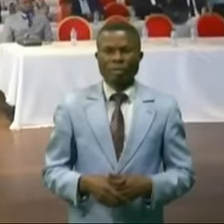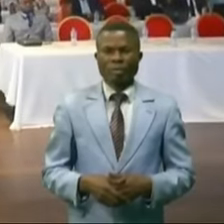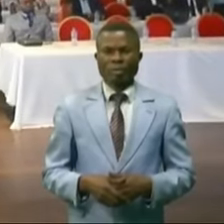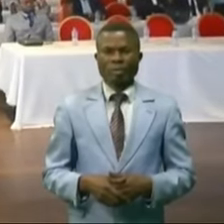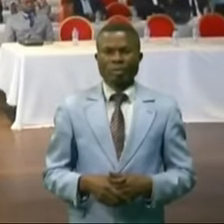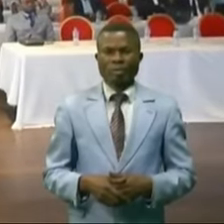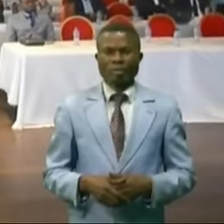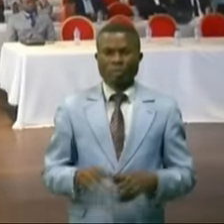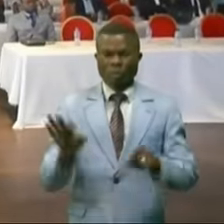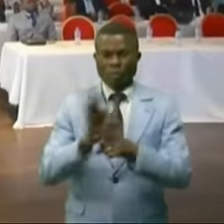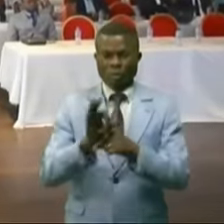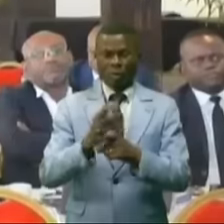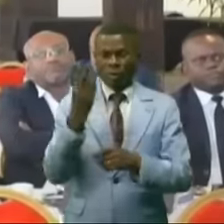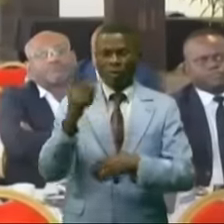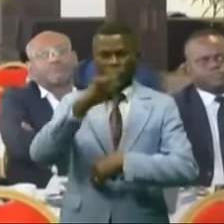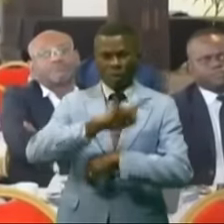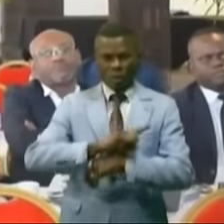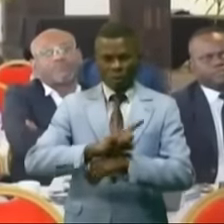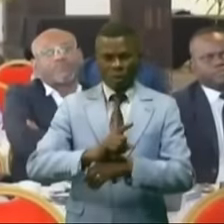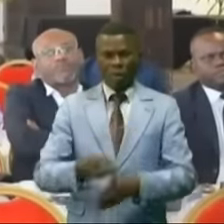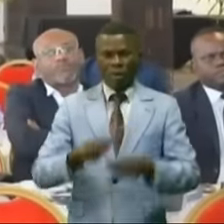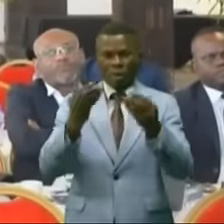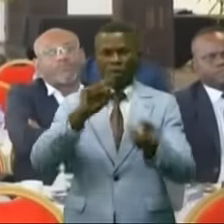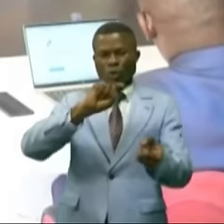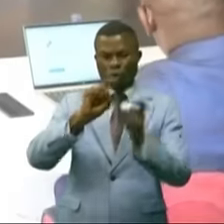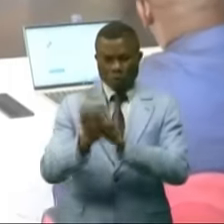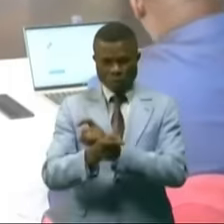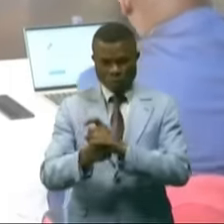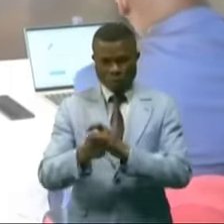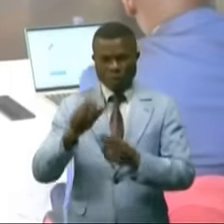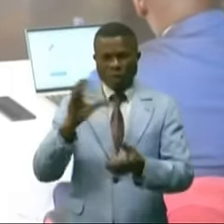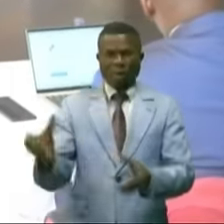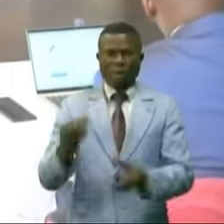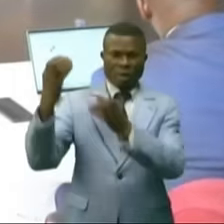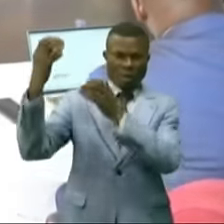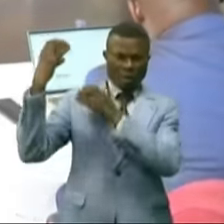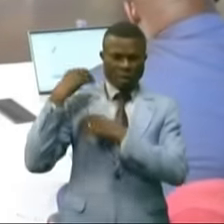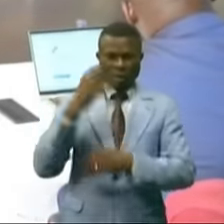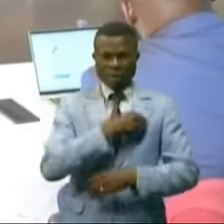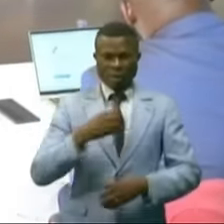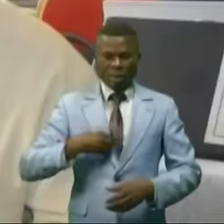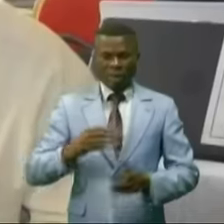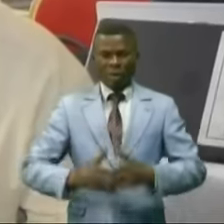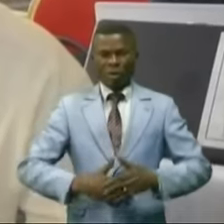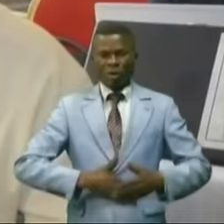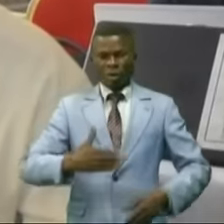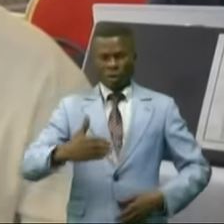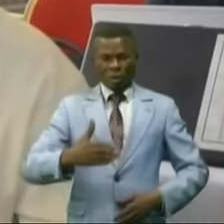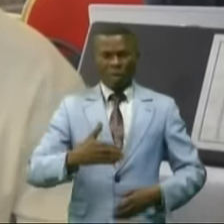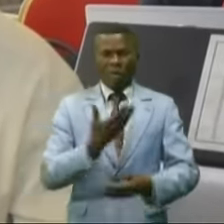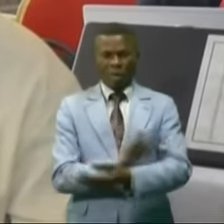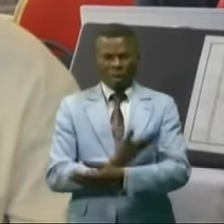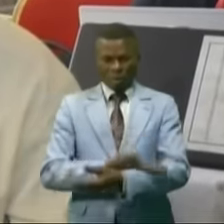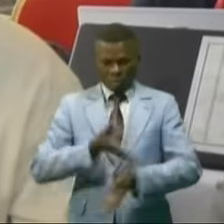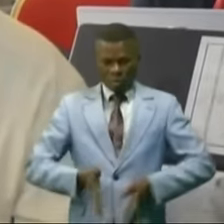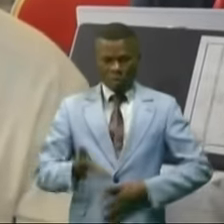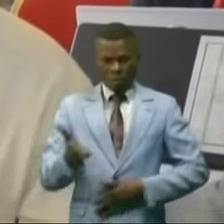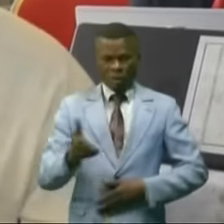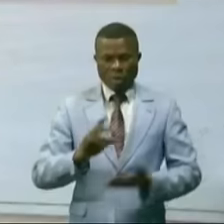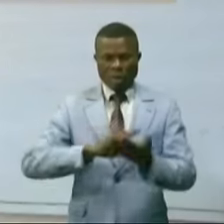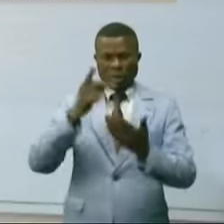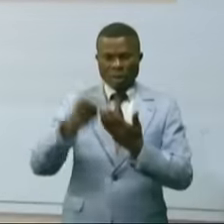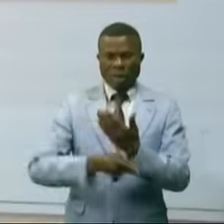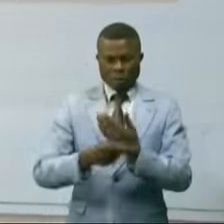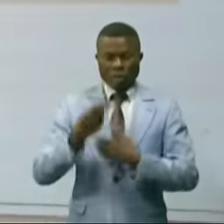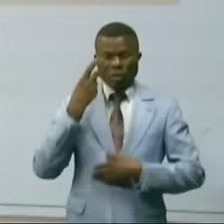Cet atelier de 3 jours va apporter plusieurs changements dans la prise en charge de femmes enceintes et nouveau-nés. Vaste programme du chef de